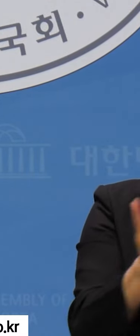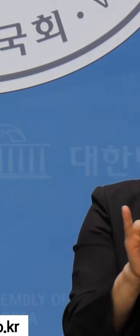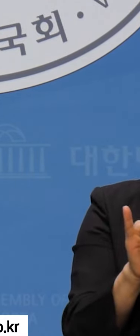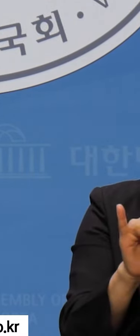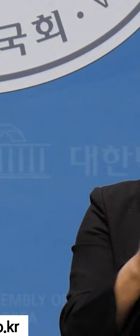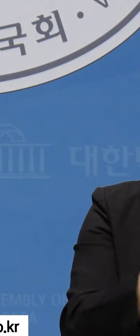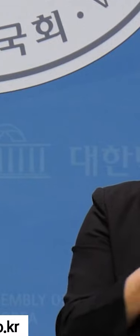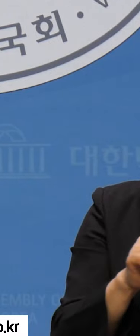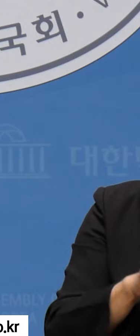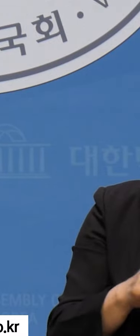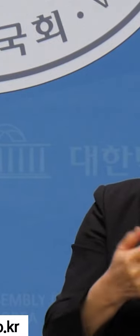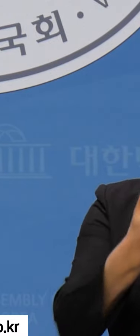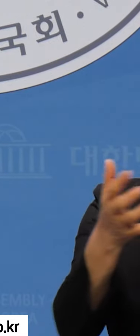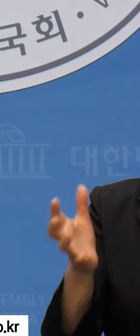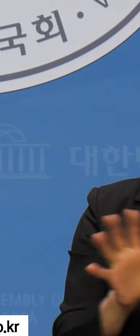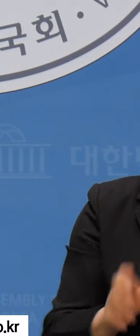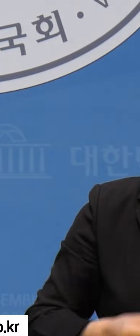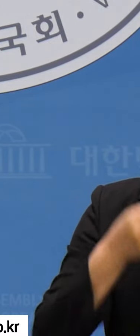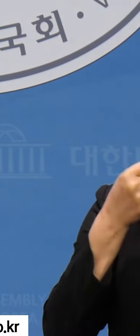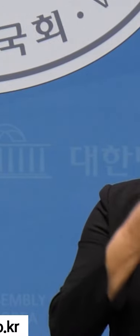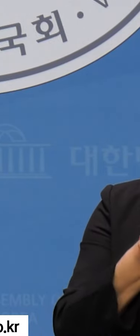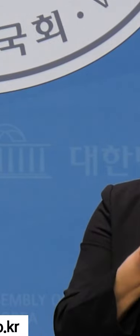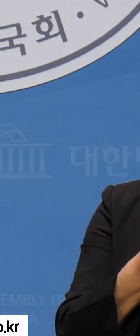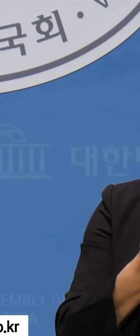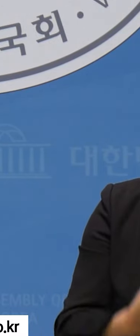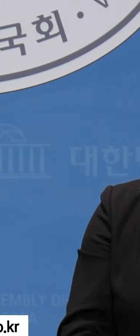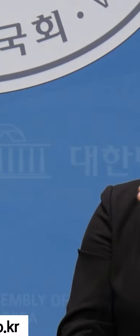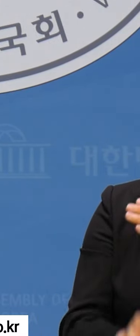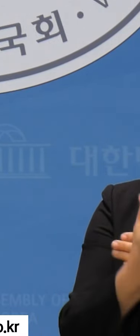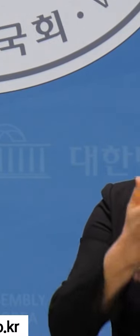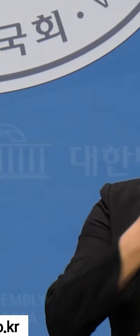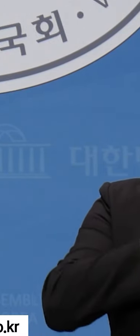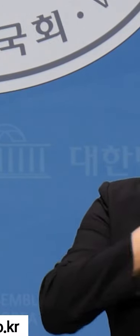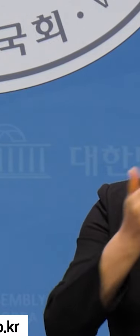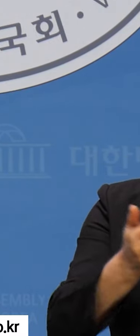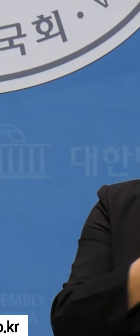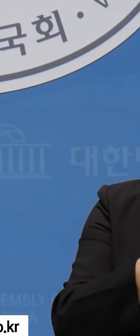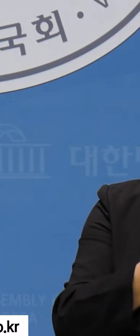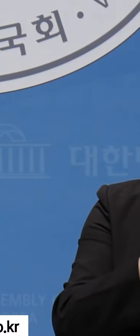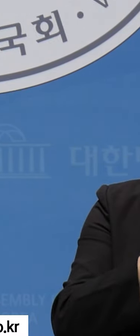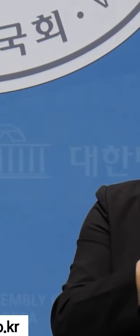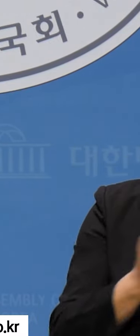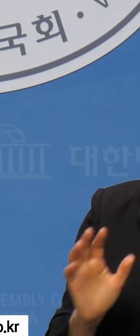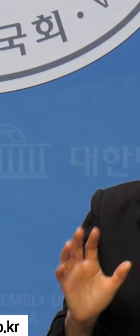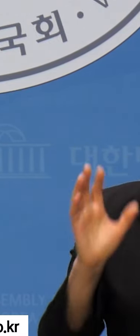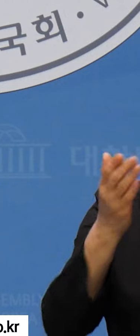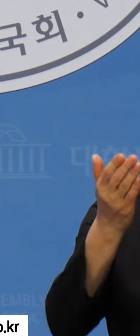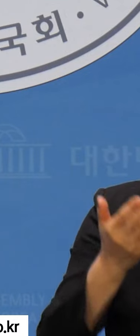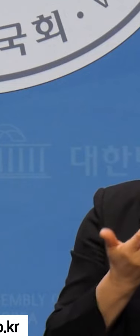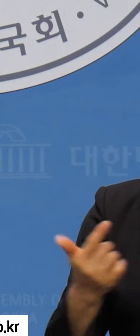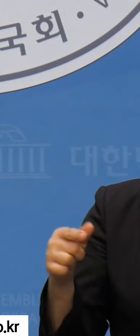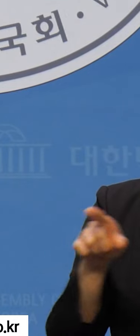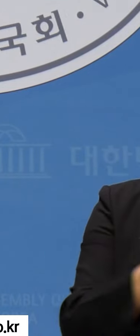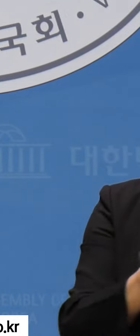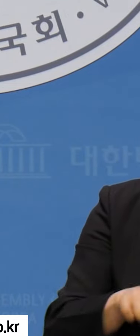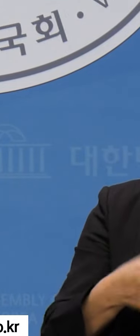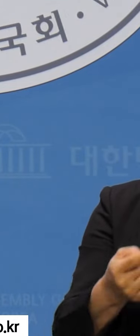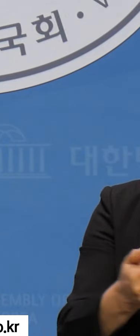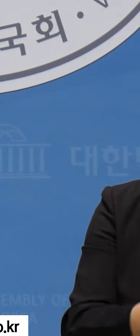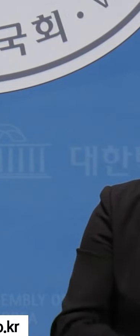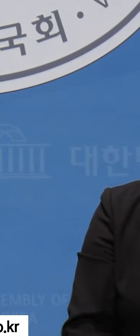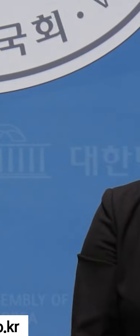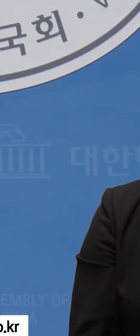후보님께서 당의 이러한 결정에 바로 승복하고 저를 지지하고 응원해 주시며이 자리에 함께해